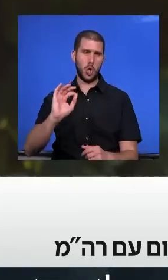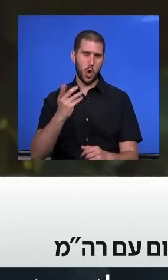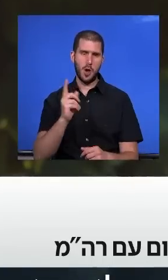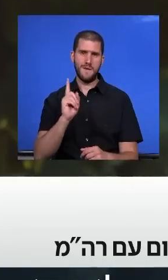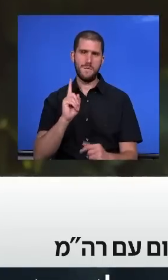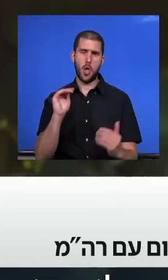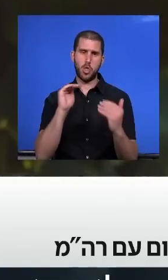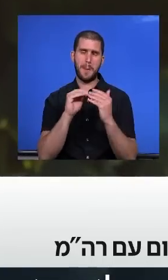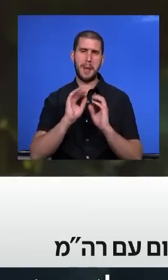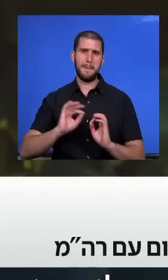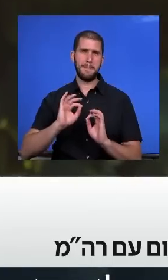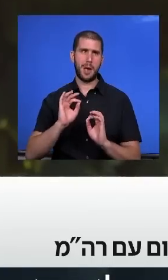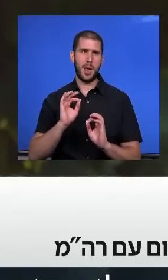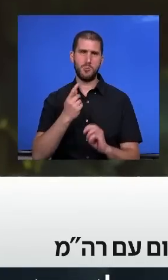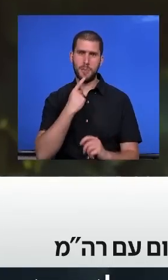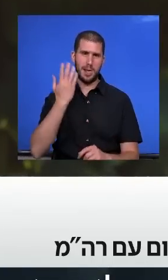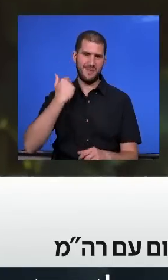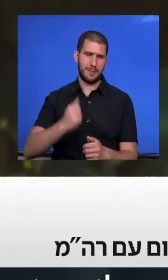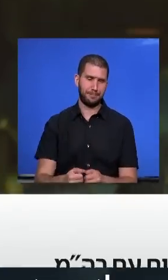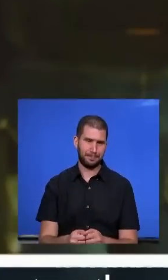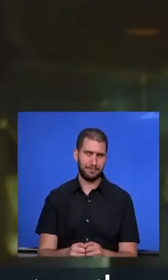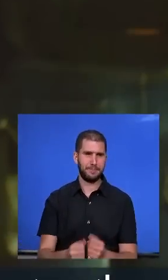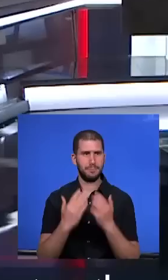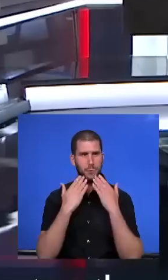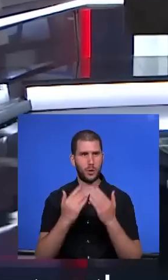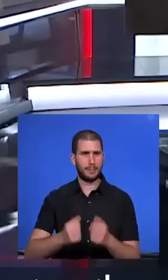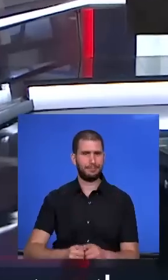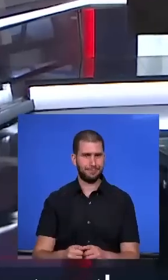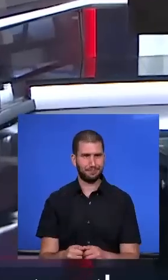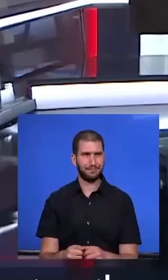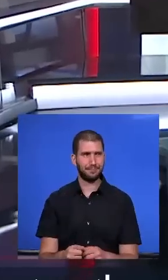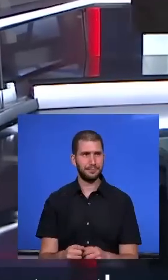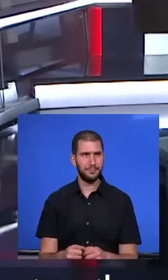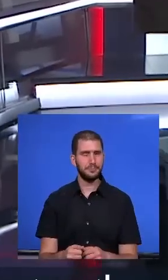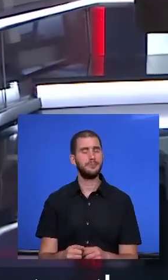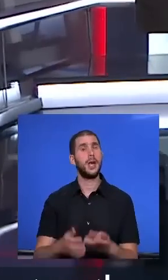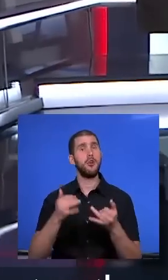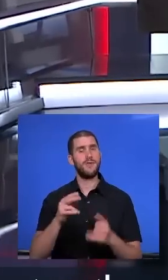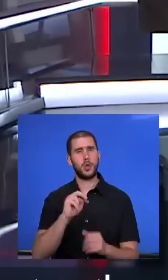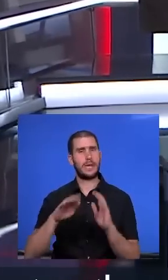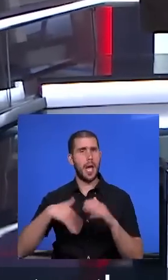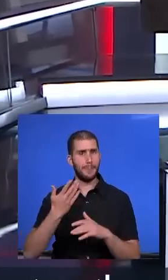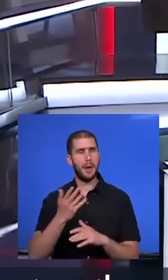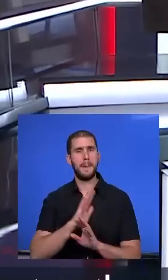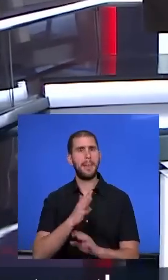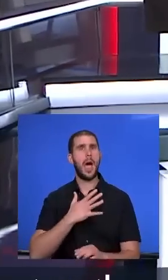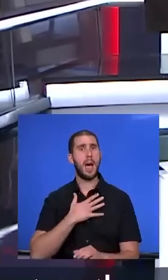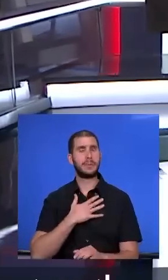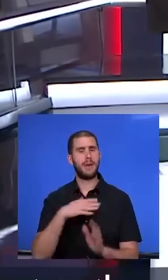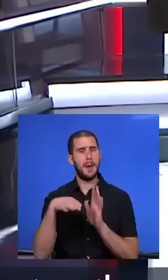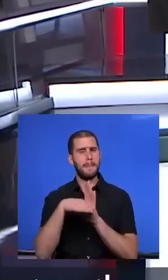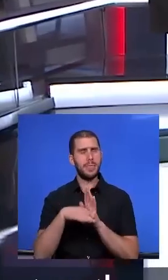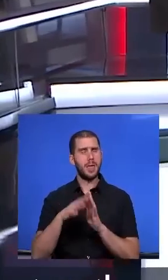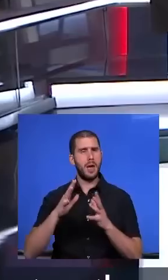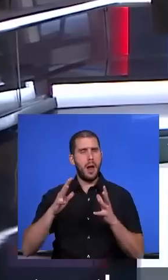תואמת את אף אחד מהדברים שהוא אמר קודם לכם. מיכל, תודה. עכשיו לעניין הזה, בלי חמצן ובתנאים של